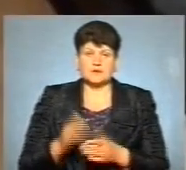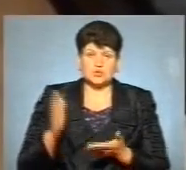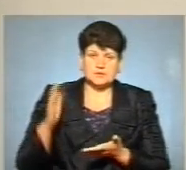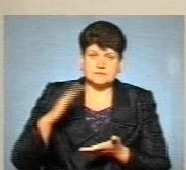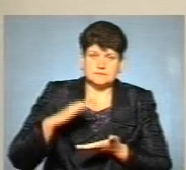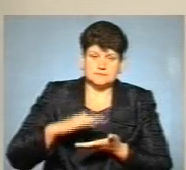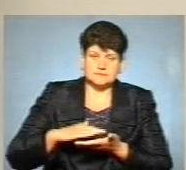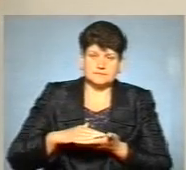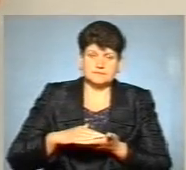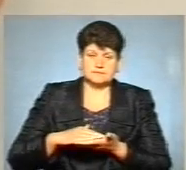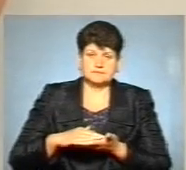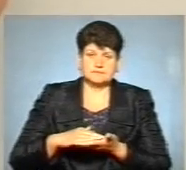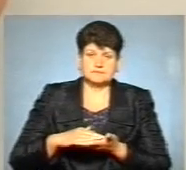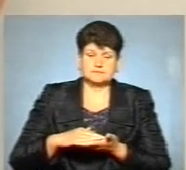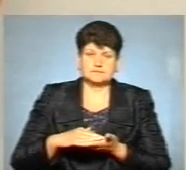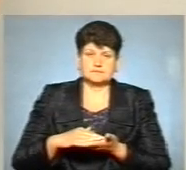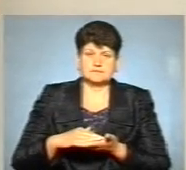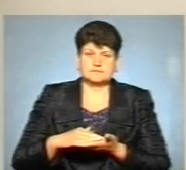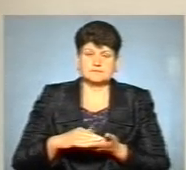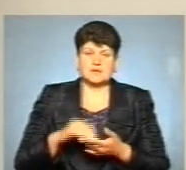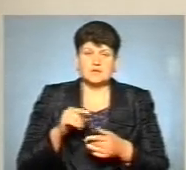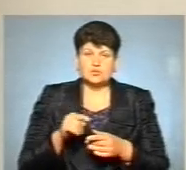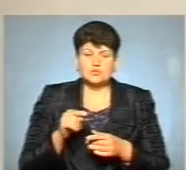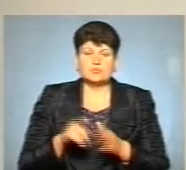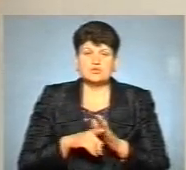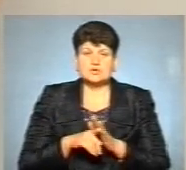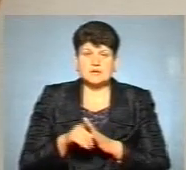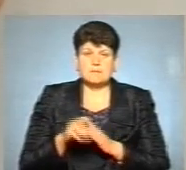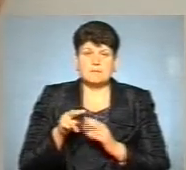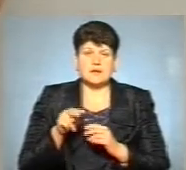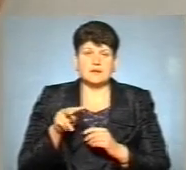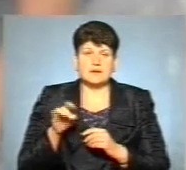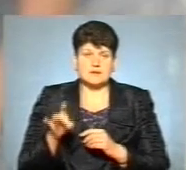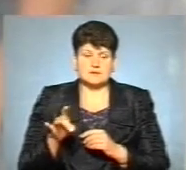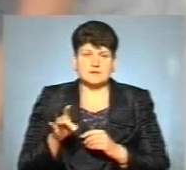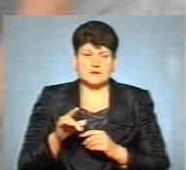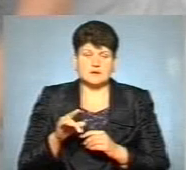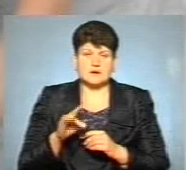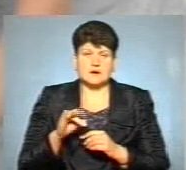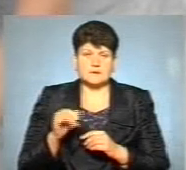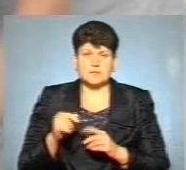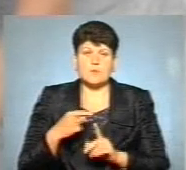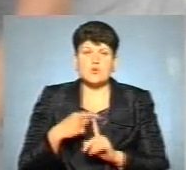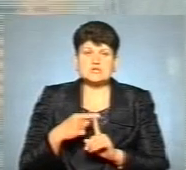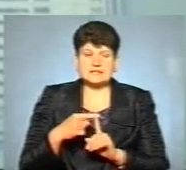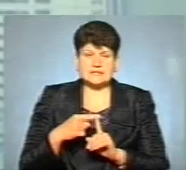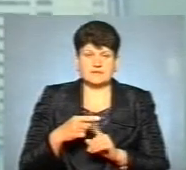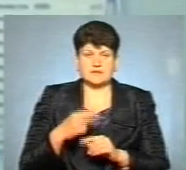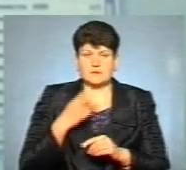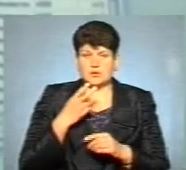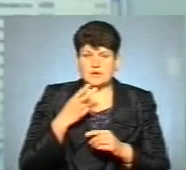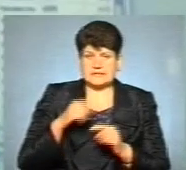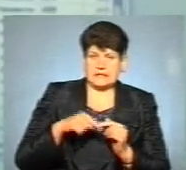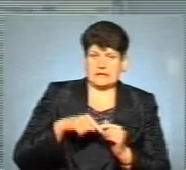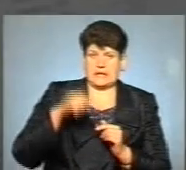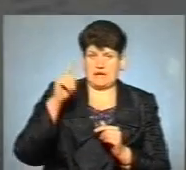кришка, закривається планшет і тут, власне, відбувається ПЛР-реакція. Про позитивний результат свідчить ось така